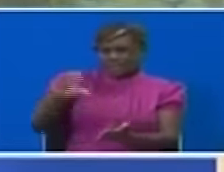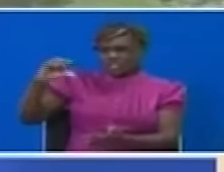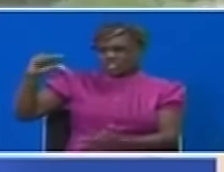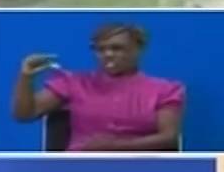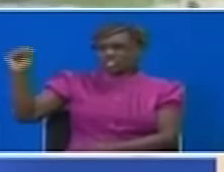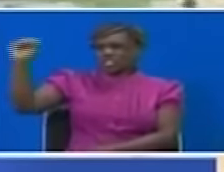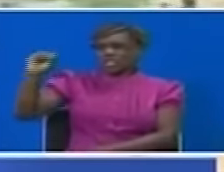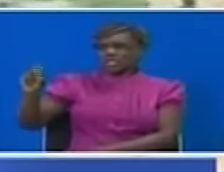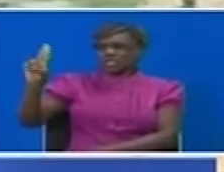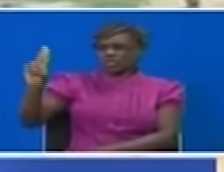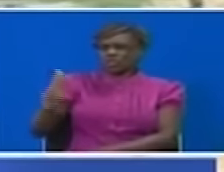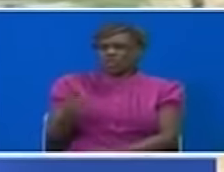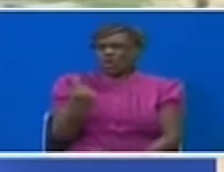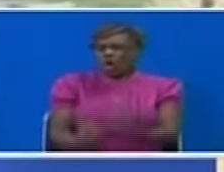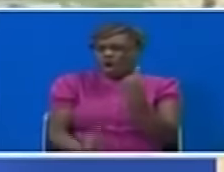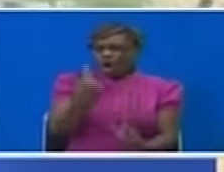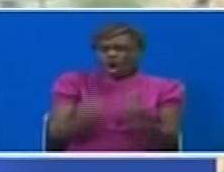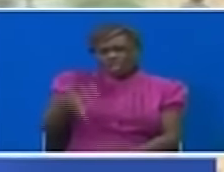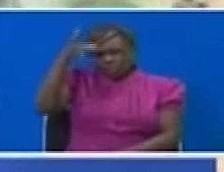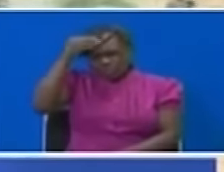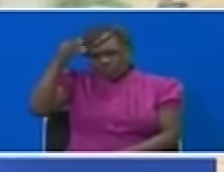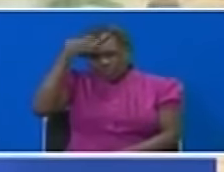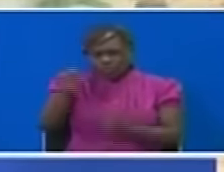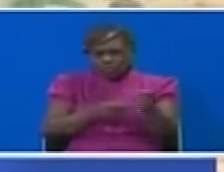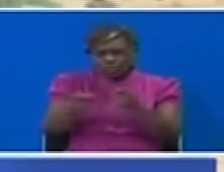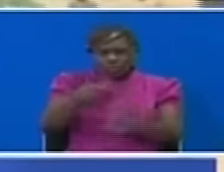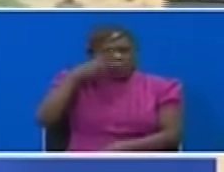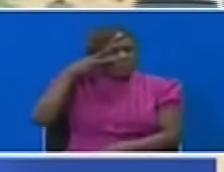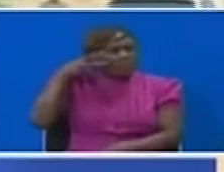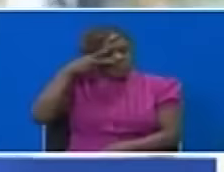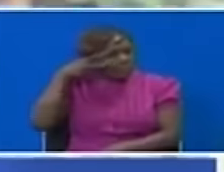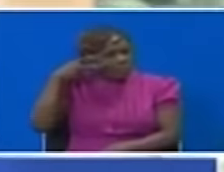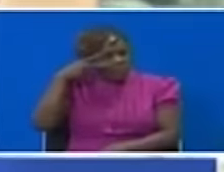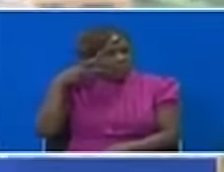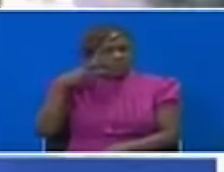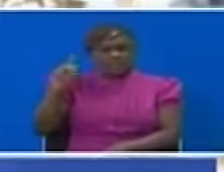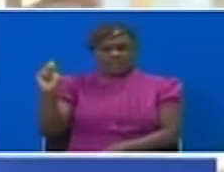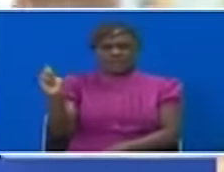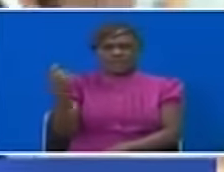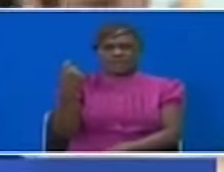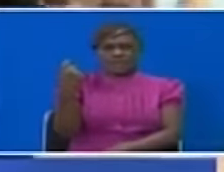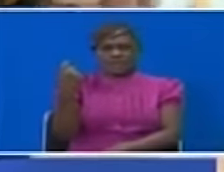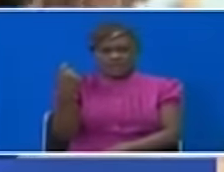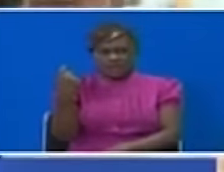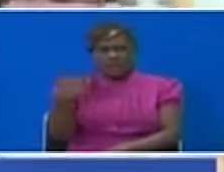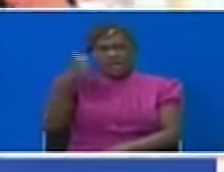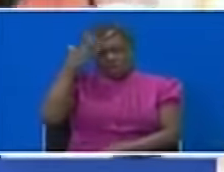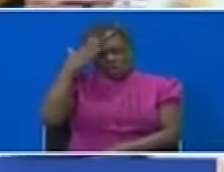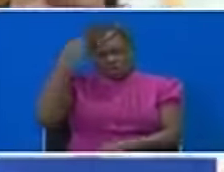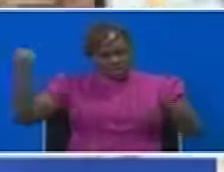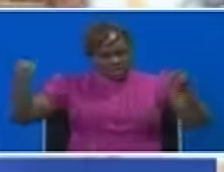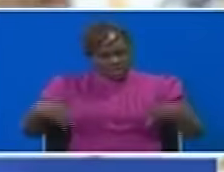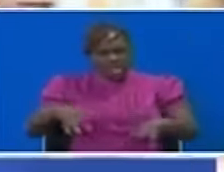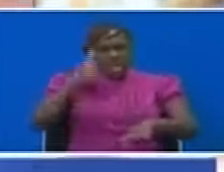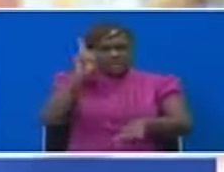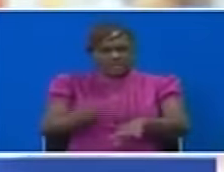ambacho hupata mafunzo makali na maalum ya kupambana na magaidi tofauti na wenzao. Wakenya walikifahamu vyema kikosi hiki